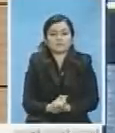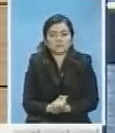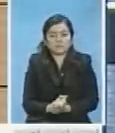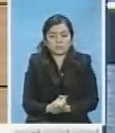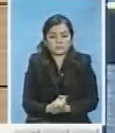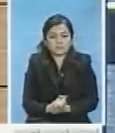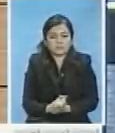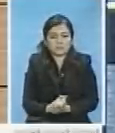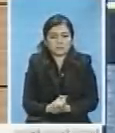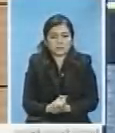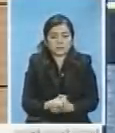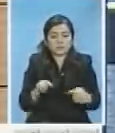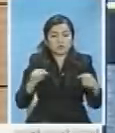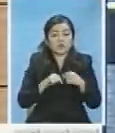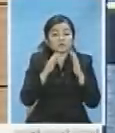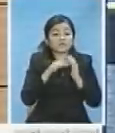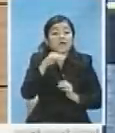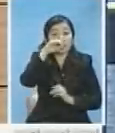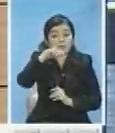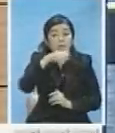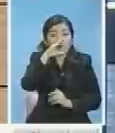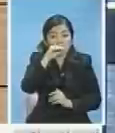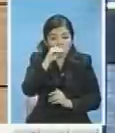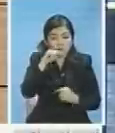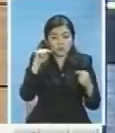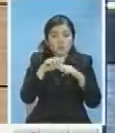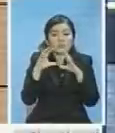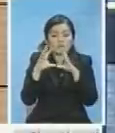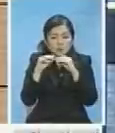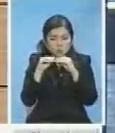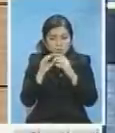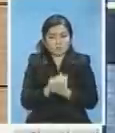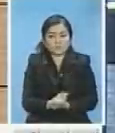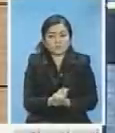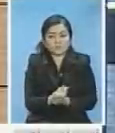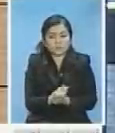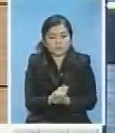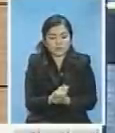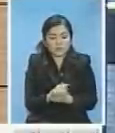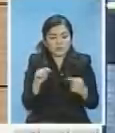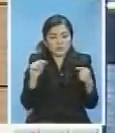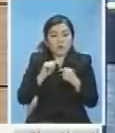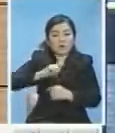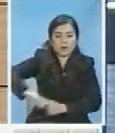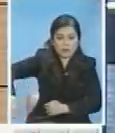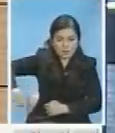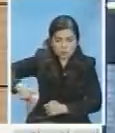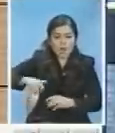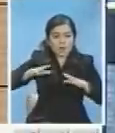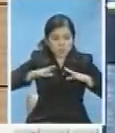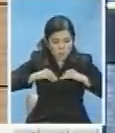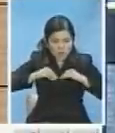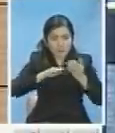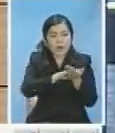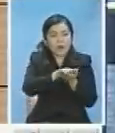นี่คือคำกล่าวอ้างของทางฝ่ายไทยนะครับที่ไปเข้าร่วมประชุมว่าฝ่ายกัมพูชายอมรับและขอโ